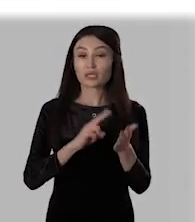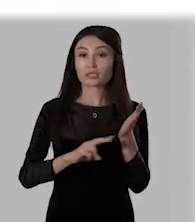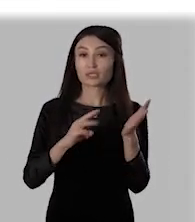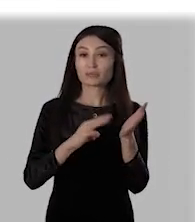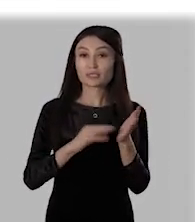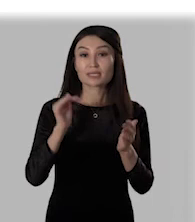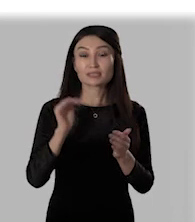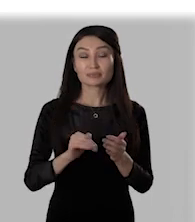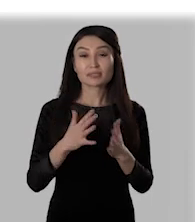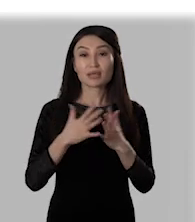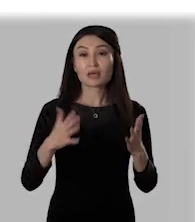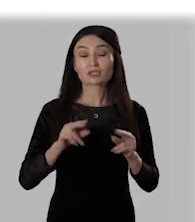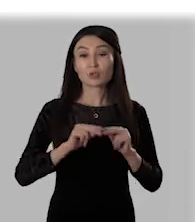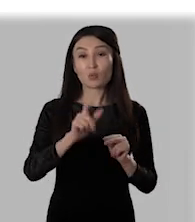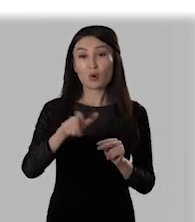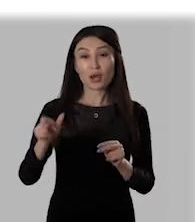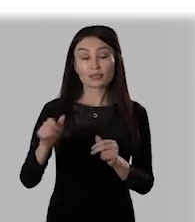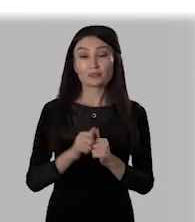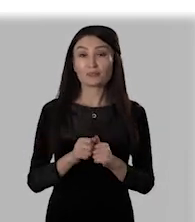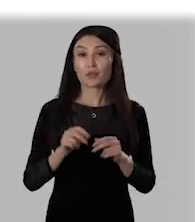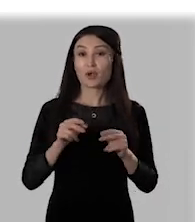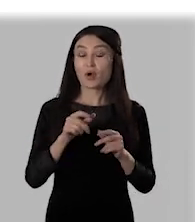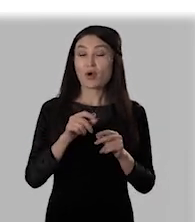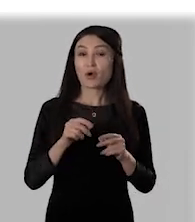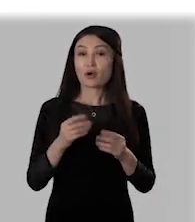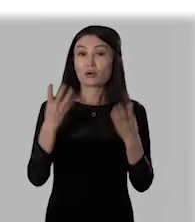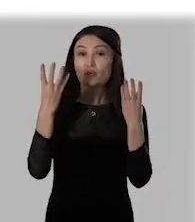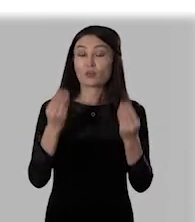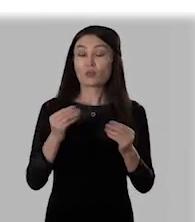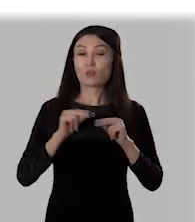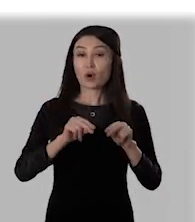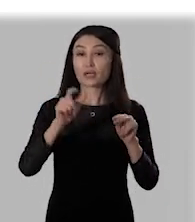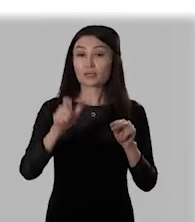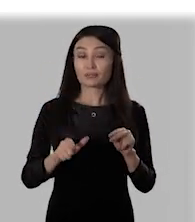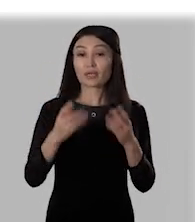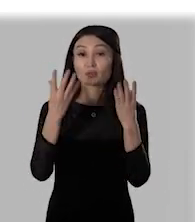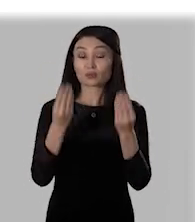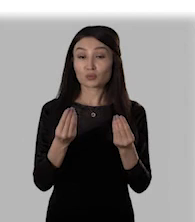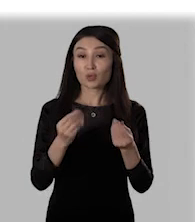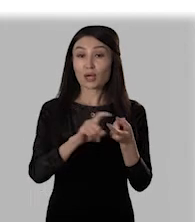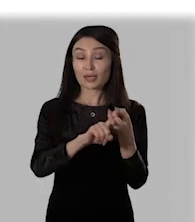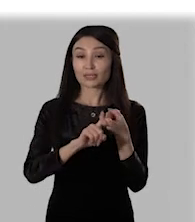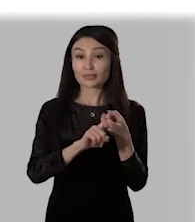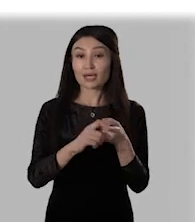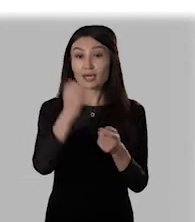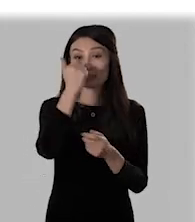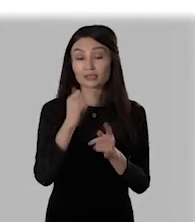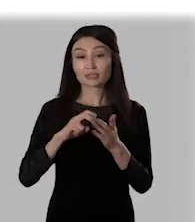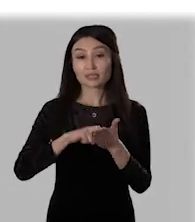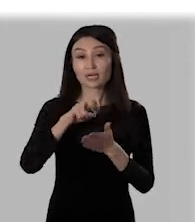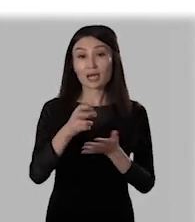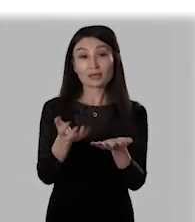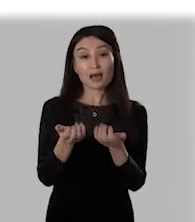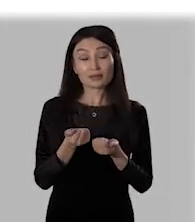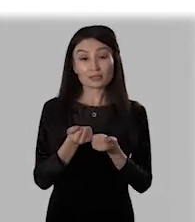78 миңден ашык мугалим Мугалимдер күнүнө карата ыраазычылык кат алышты.